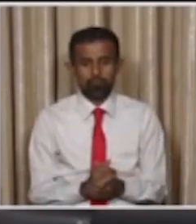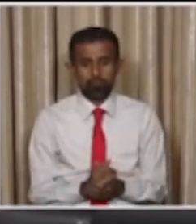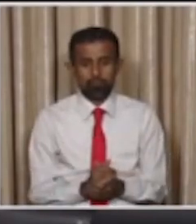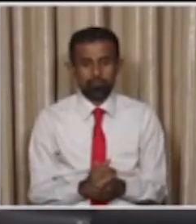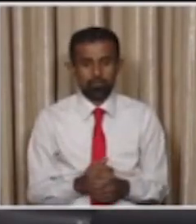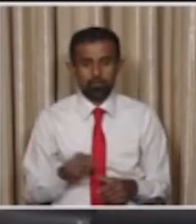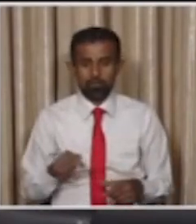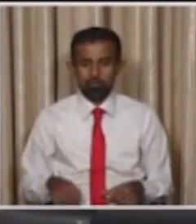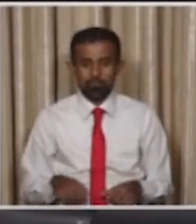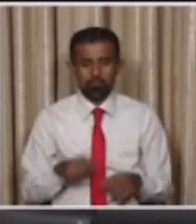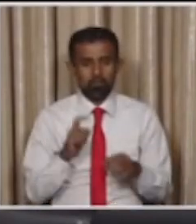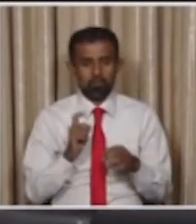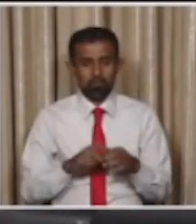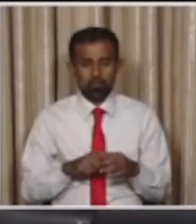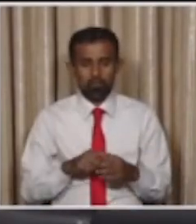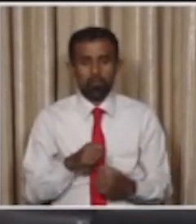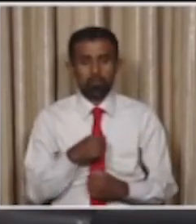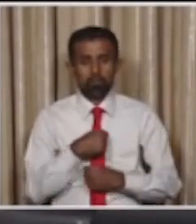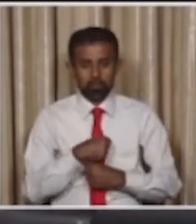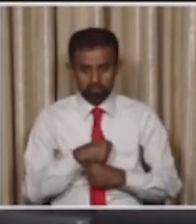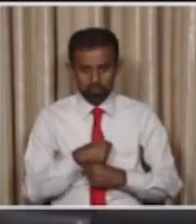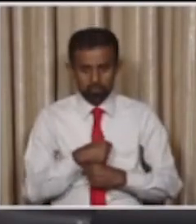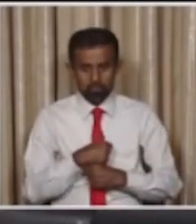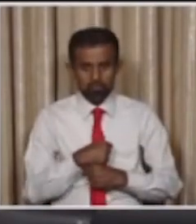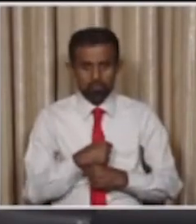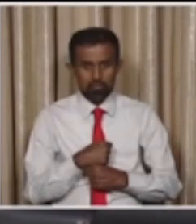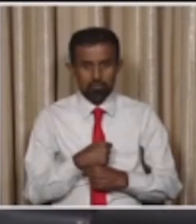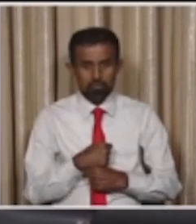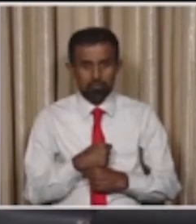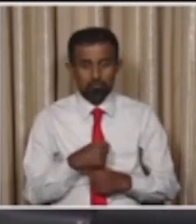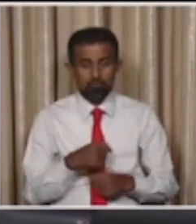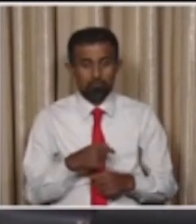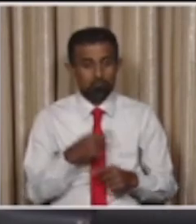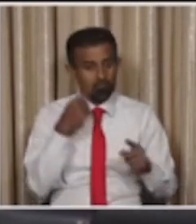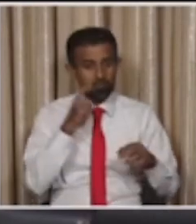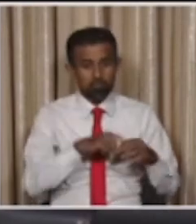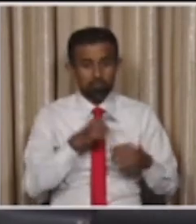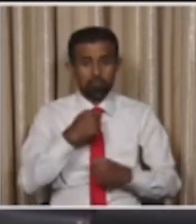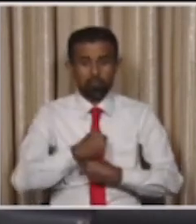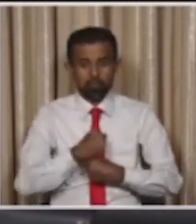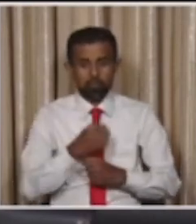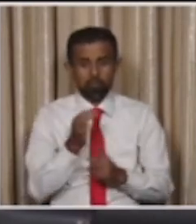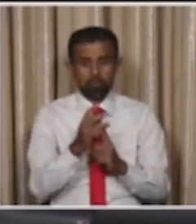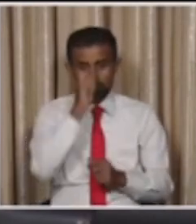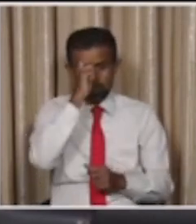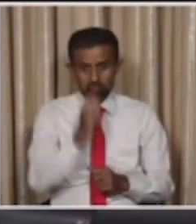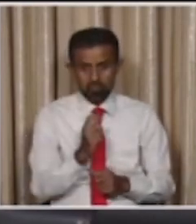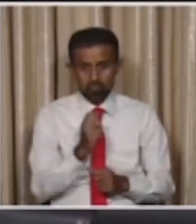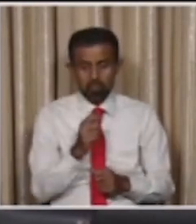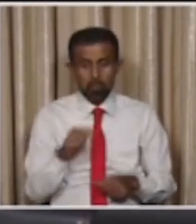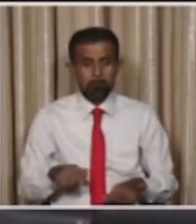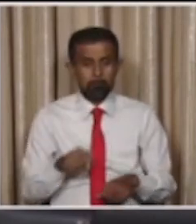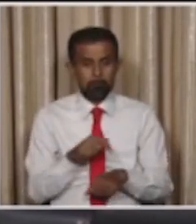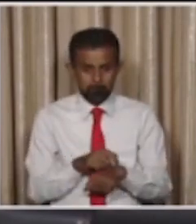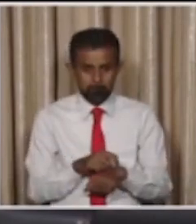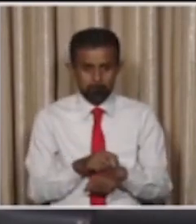මේ කාරණාවේදී රජය ඒකට උත්තර දෙන්න. ගරු කතානායකතුමනි මේ කාරණාවේදී රජය ජනාධිපතිතුමා මේ